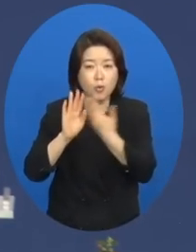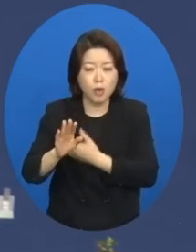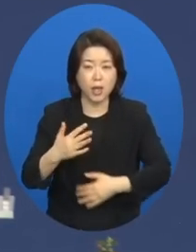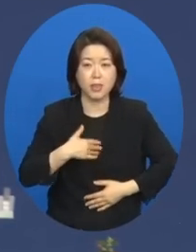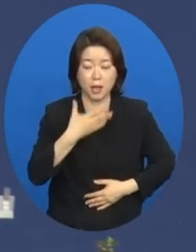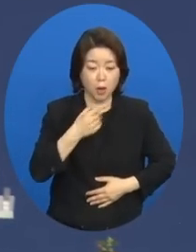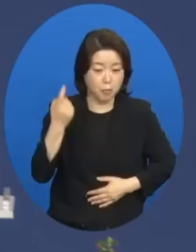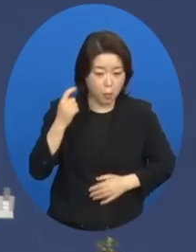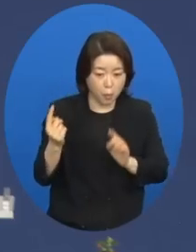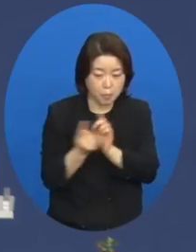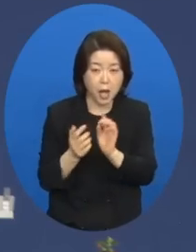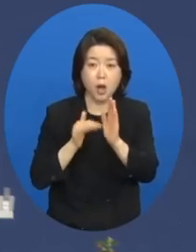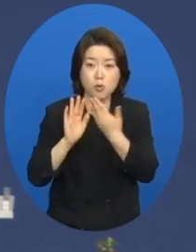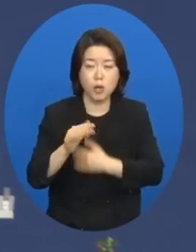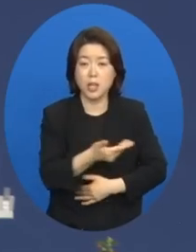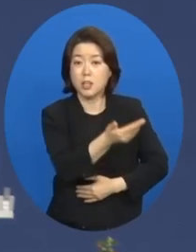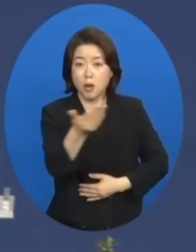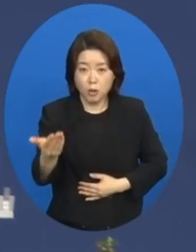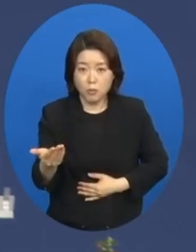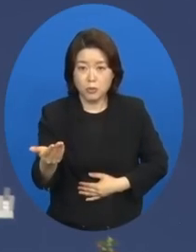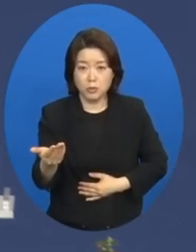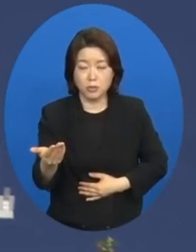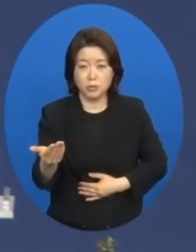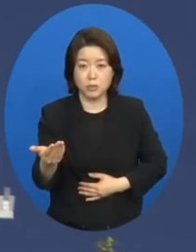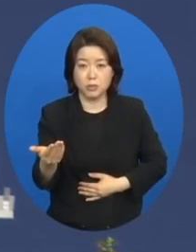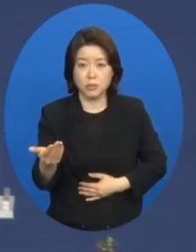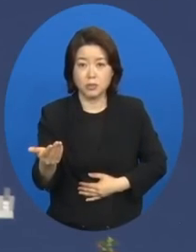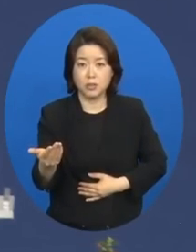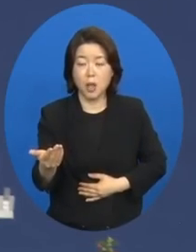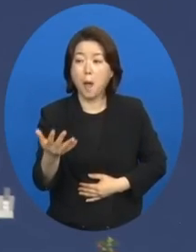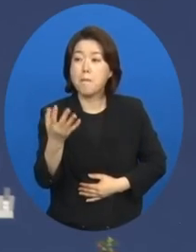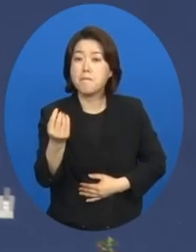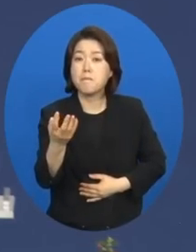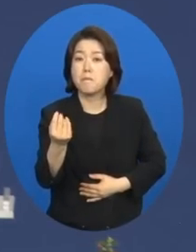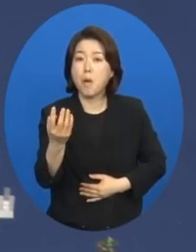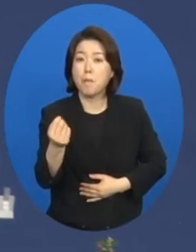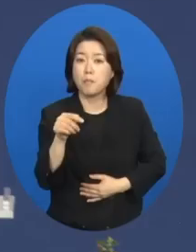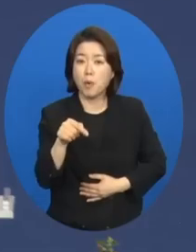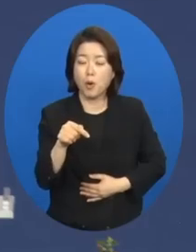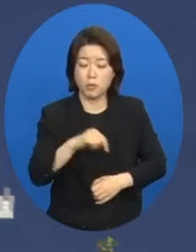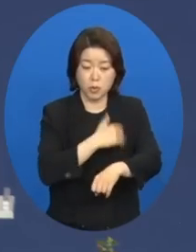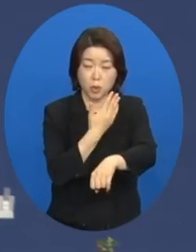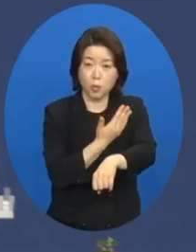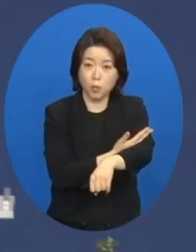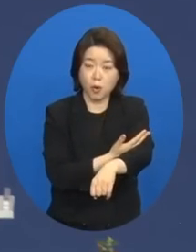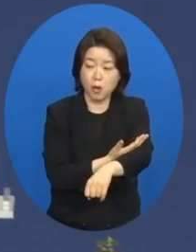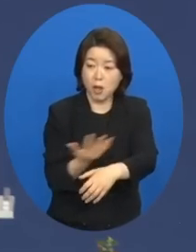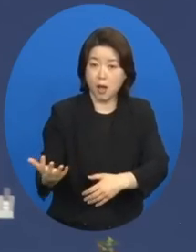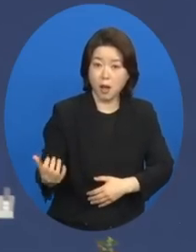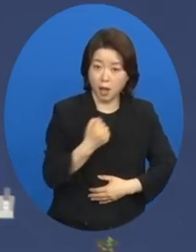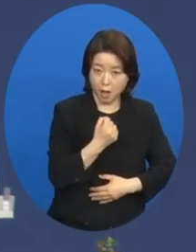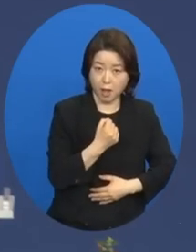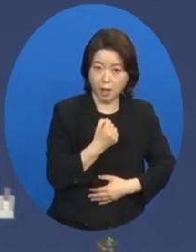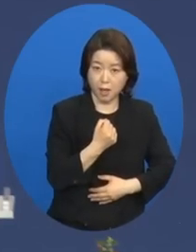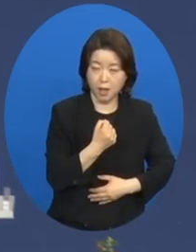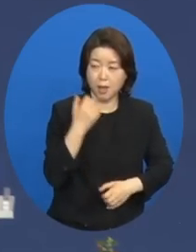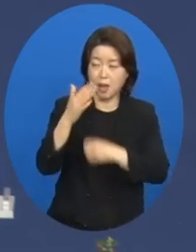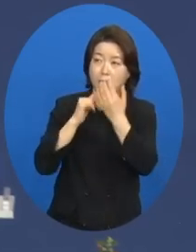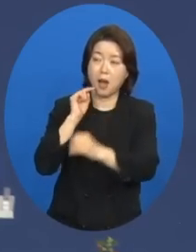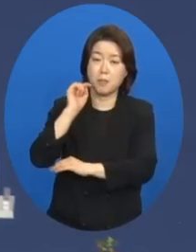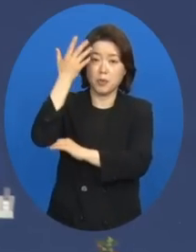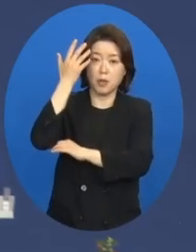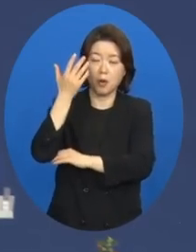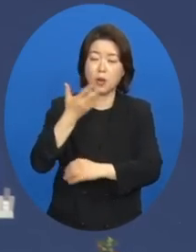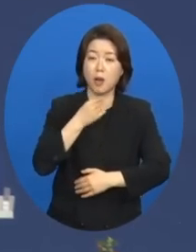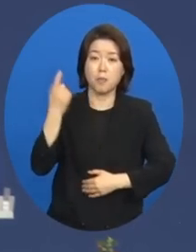복음을 만나고 나서 여러분 도대체 몇 건의 이런 권리를 찾아먹고 하나님의 영광의